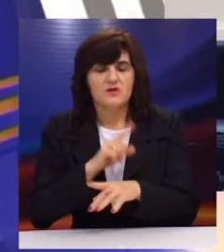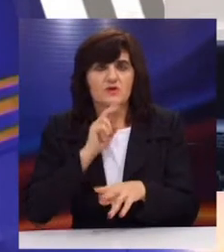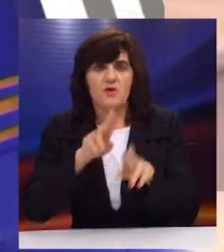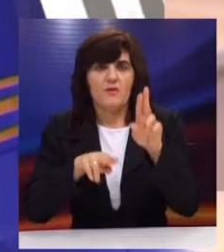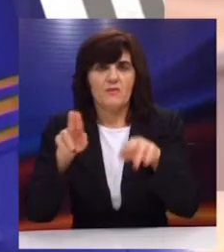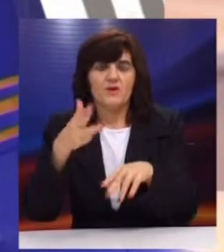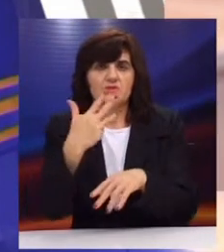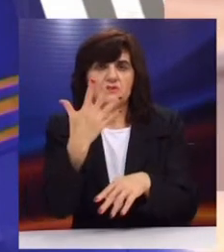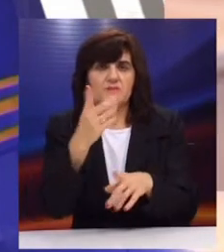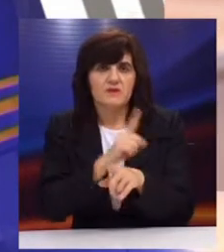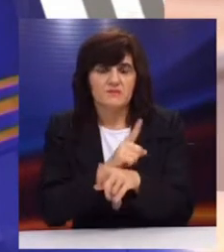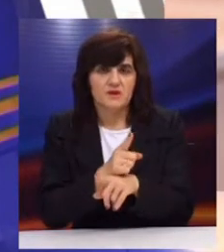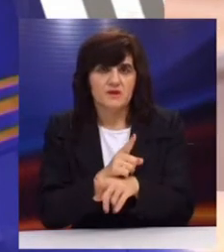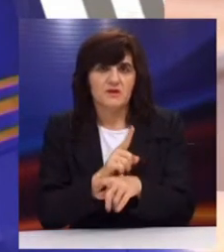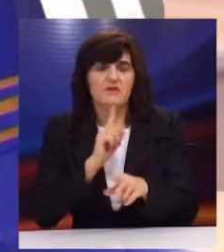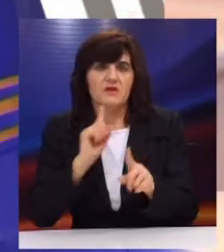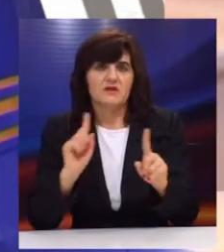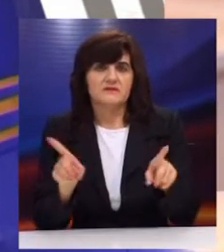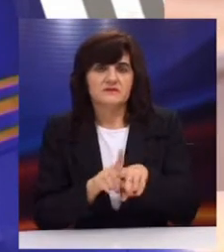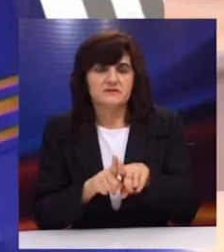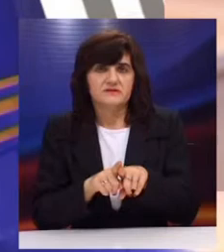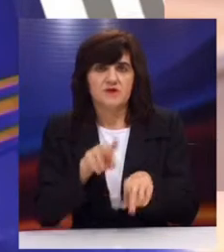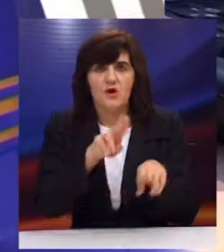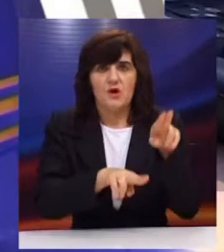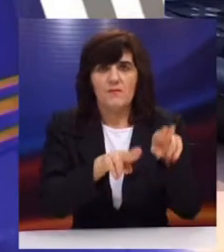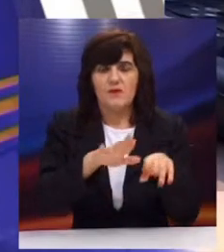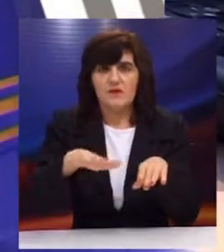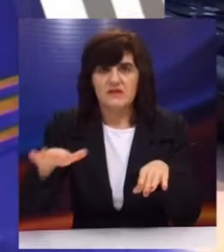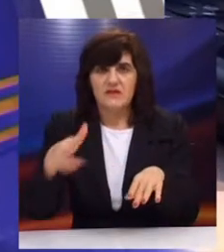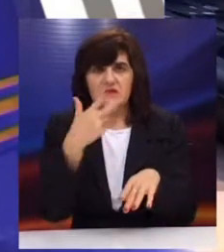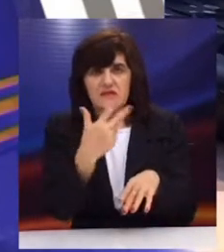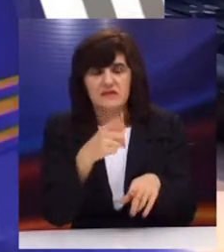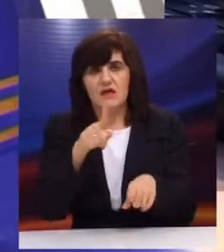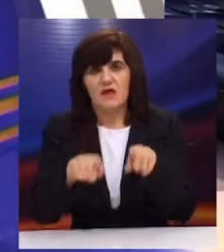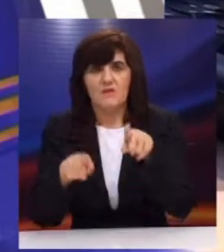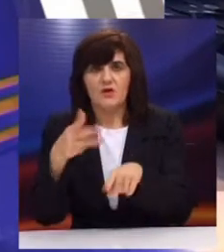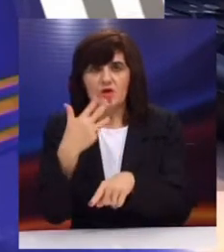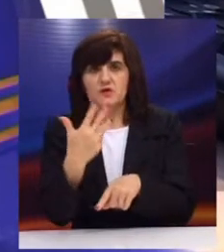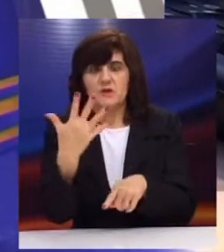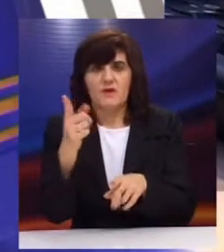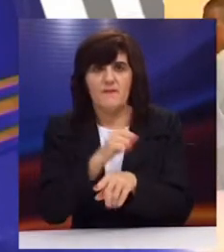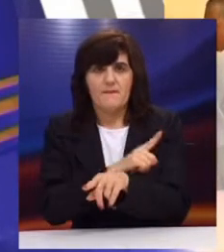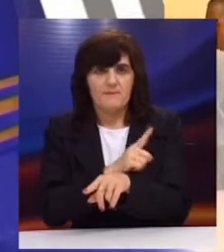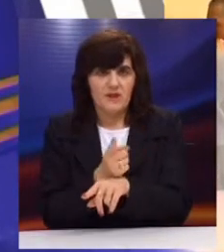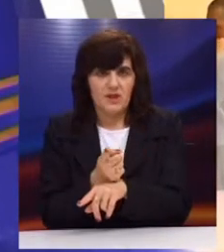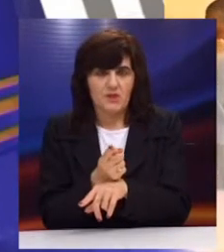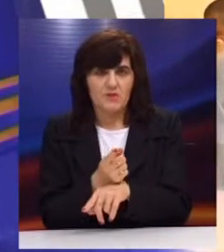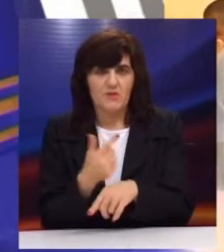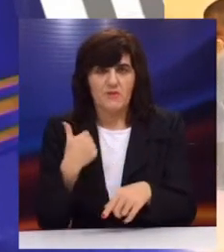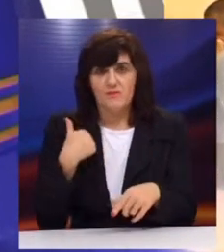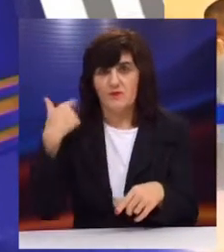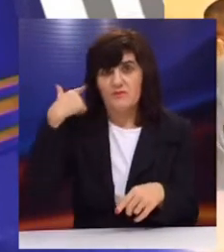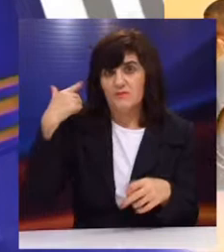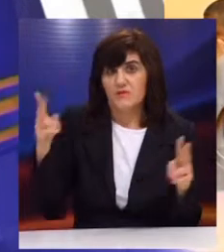45 minuta. Tako da su neka deca danas imala časove od 30, a neka od 45 minuta. Prvo kad čujemo vest kasnije su časove,